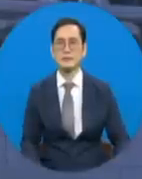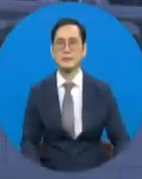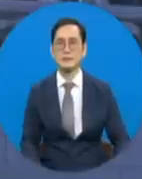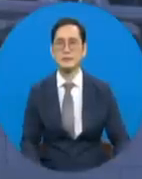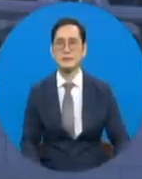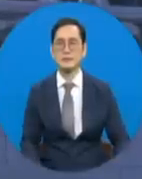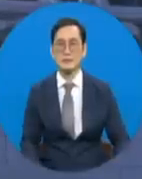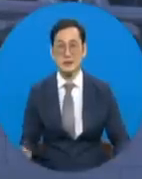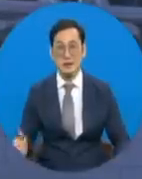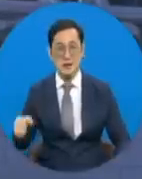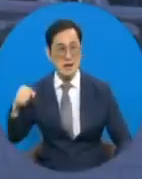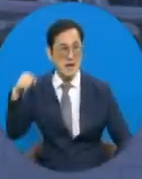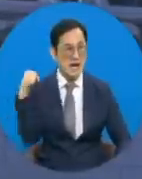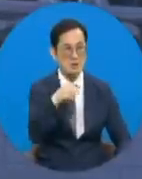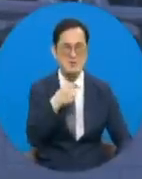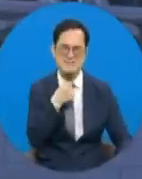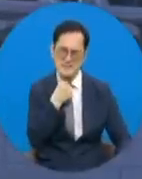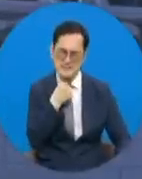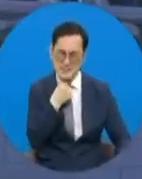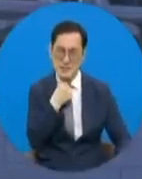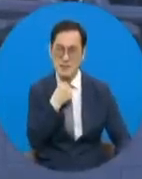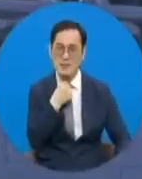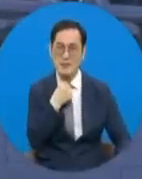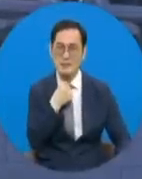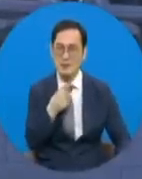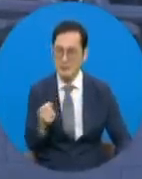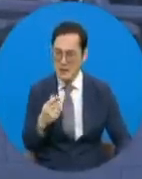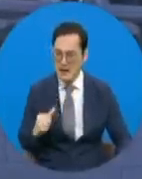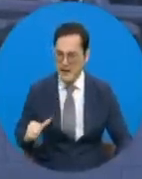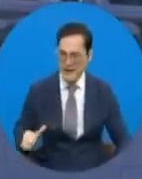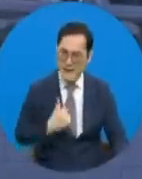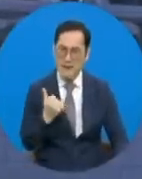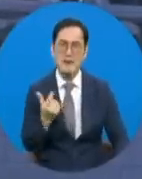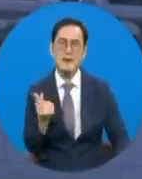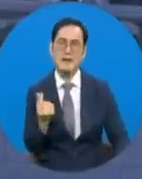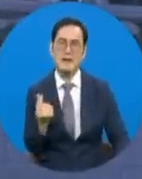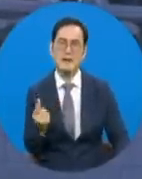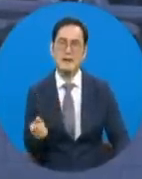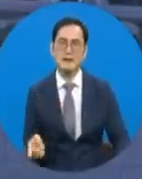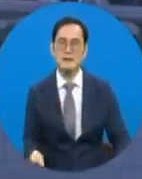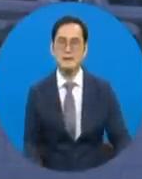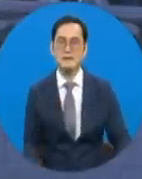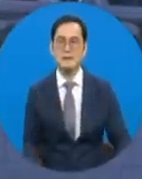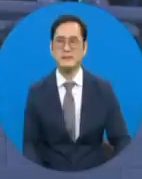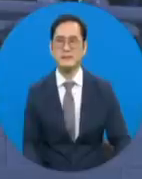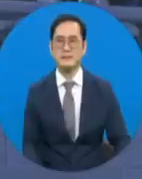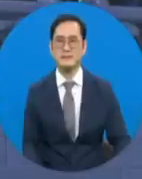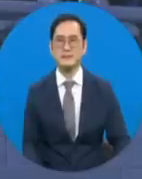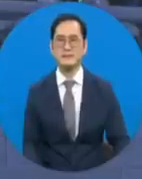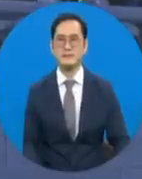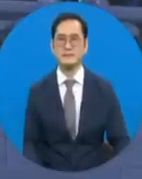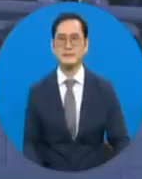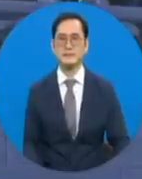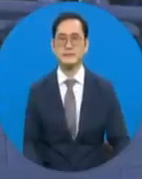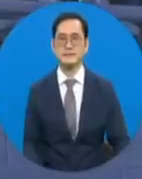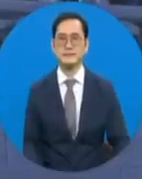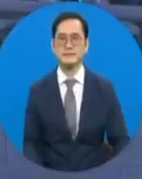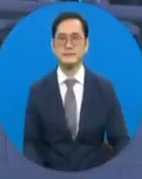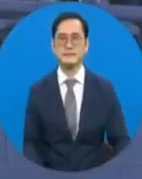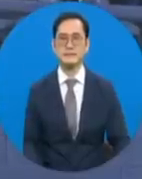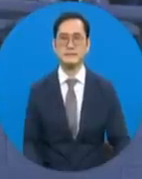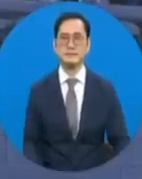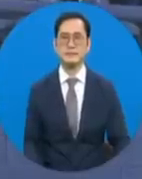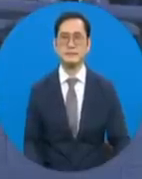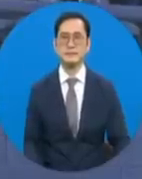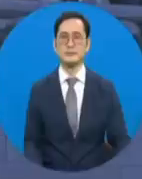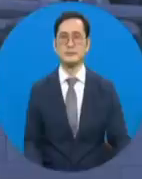여기서 최 전 함장의 분노가 정말 느껴집니다. 최 전 함장 같은 경우에는 그 당시 진상조사단 천안함